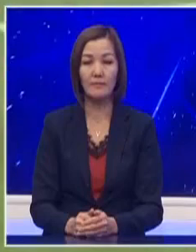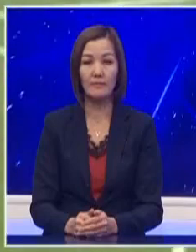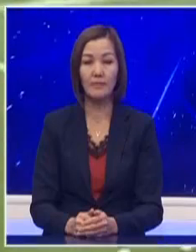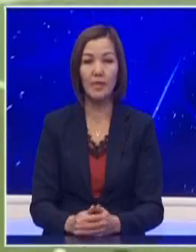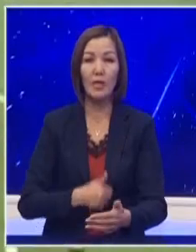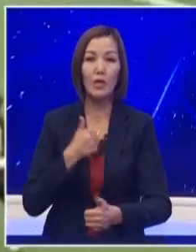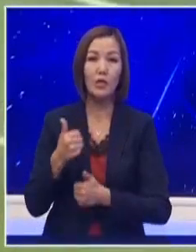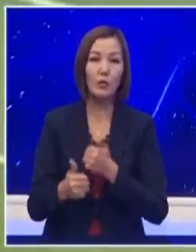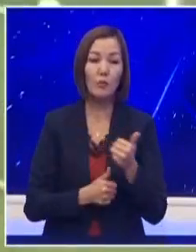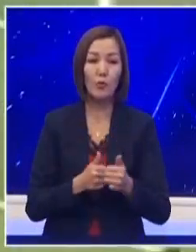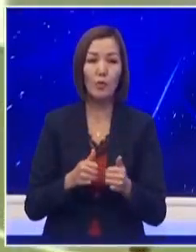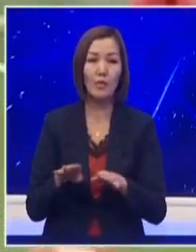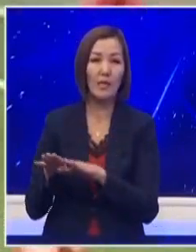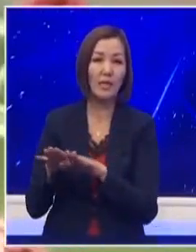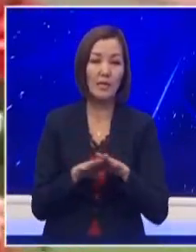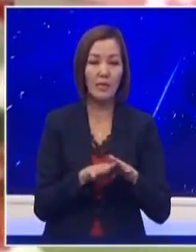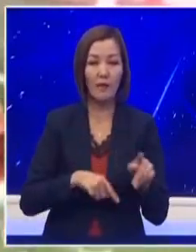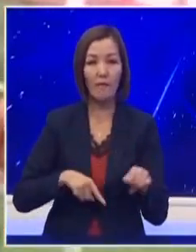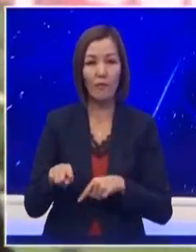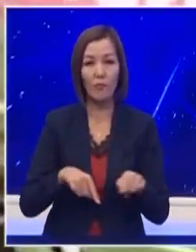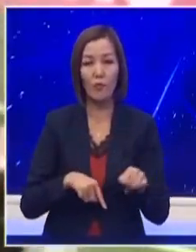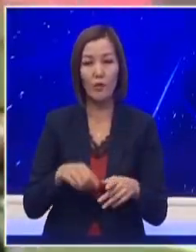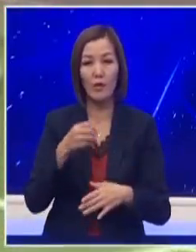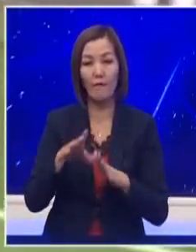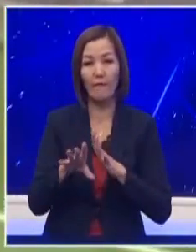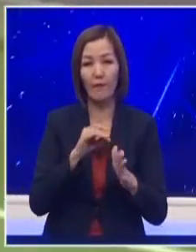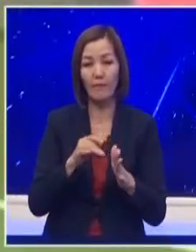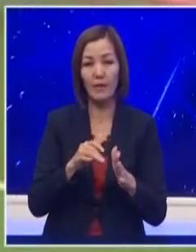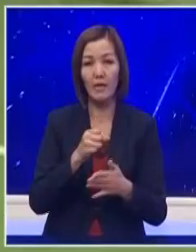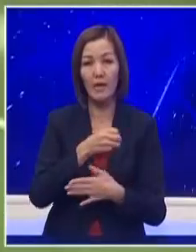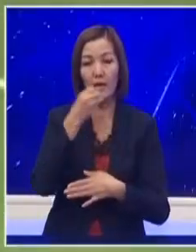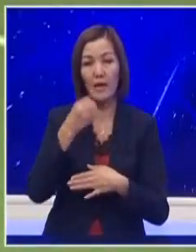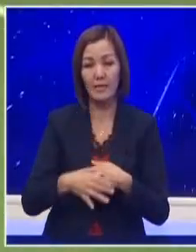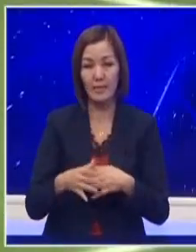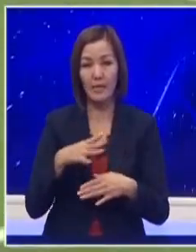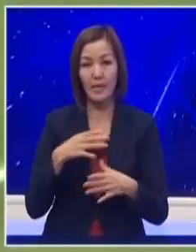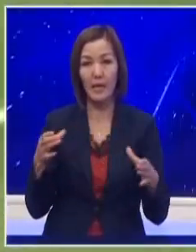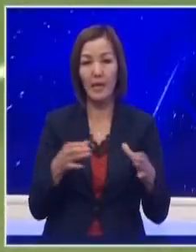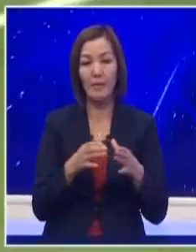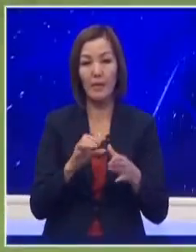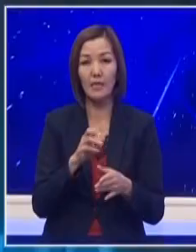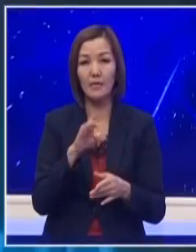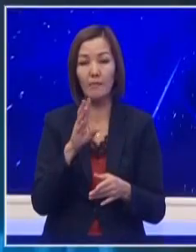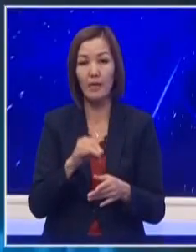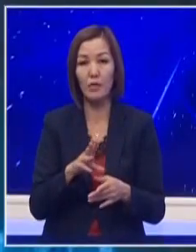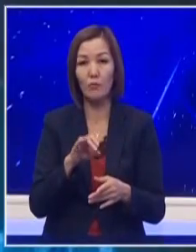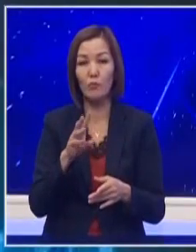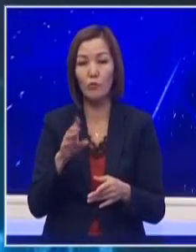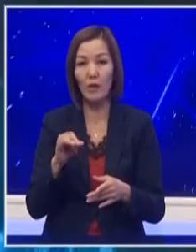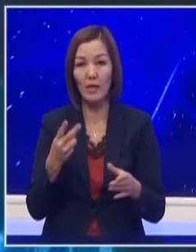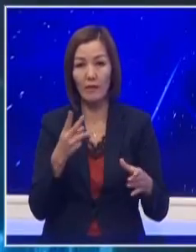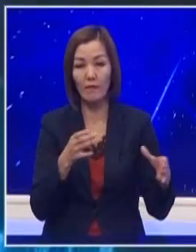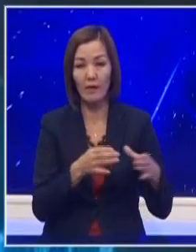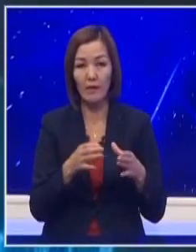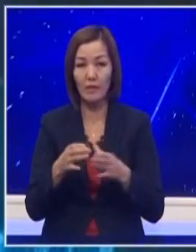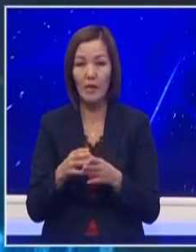чемпиона медийный футбольной лиги определили в Астане в финальном матче встретились команды Спарта ему с Балак основное